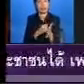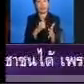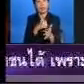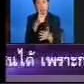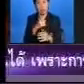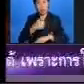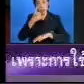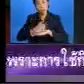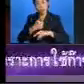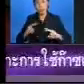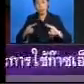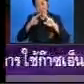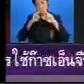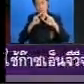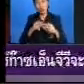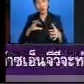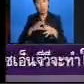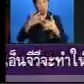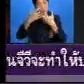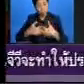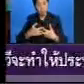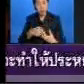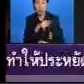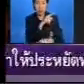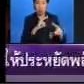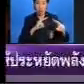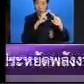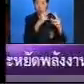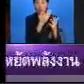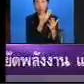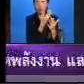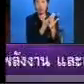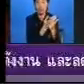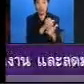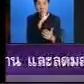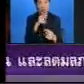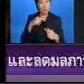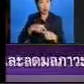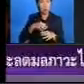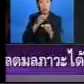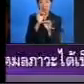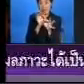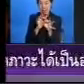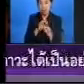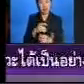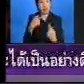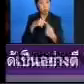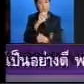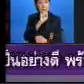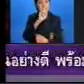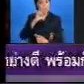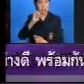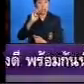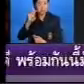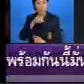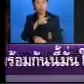รีว่าการกระทรวงอุตสาหกรรมก็เห็นด้วยกับกระทรวงการคลังที่จะให้ธนาคารพัฒนาวิสาหกิจขนาดกลางและขนาดย่อมแห่งประเทศไทยหรือทางด้าน SME Bank เนี่ยนะ